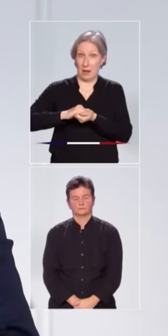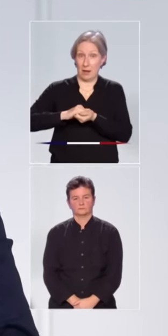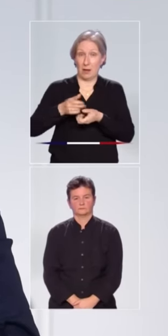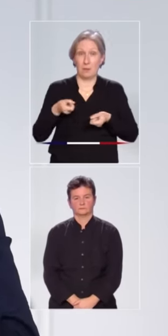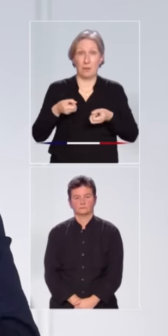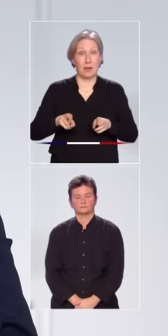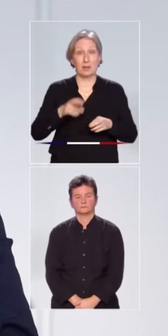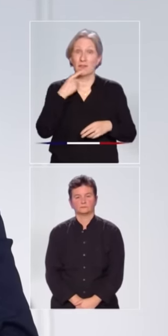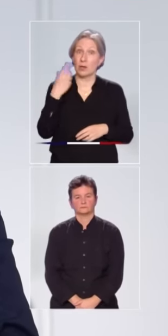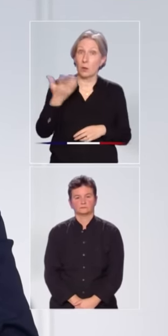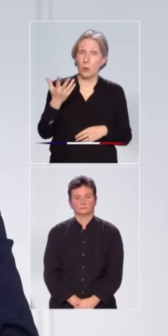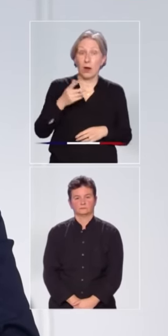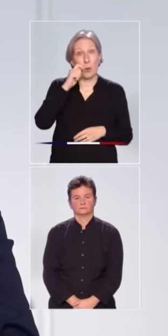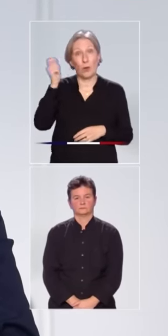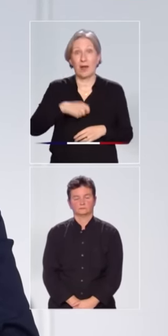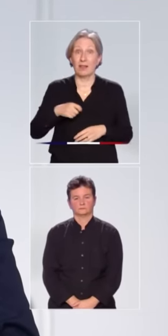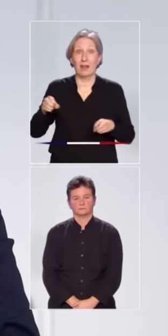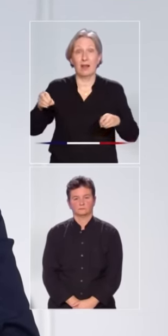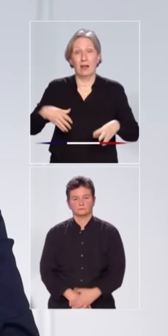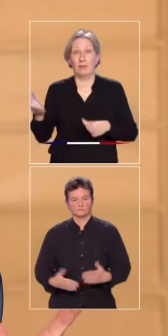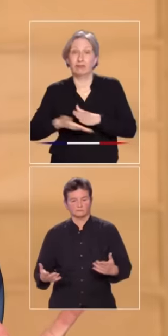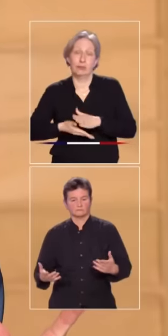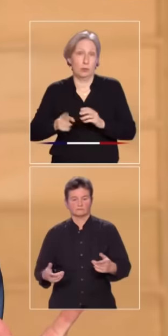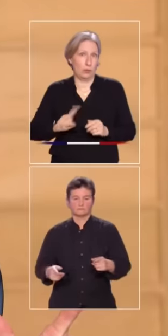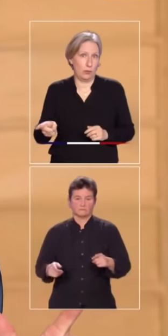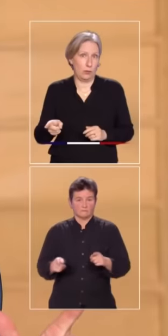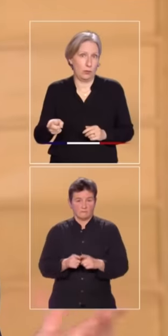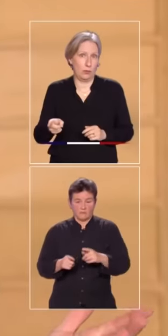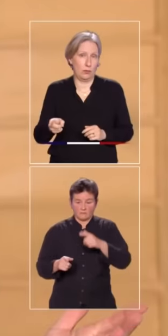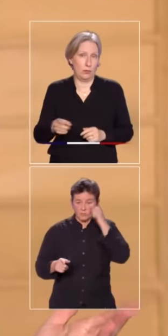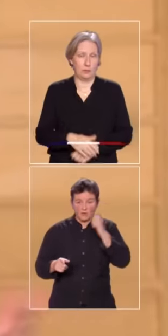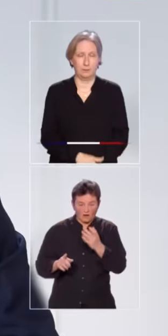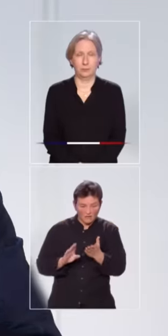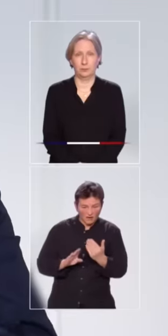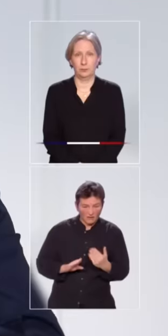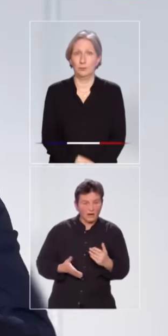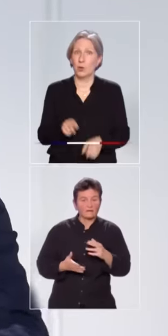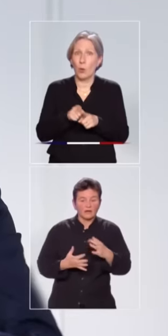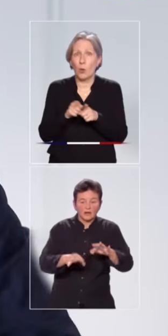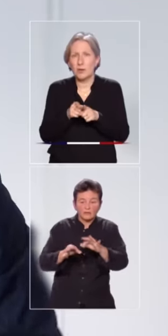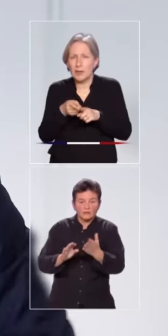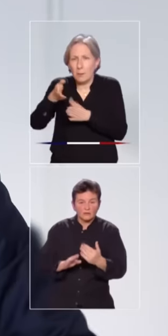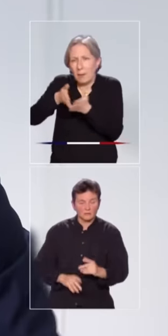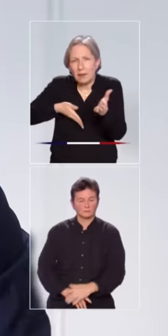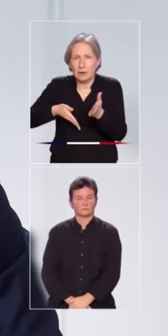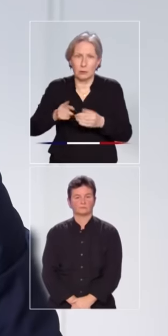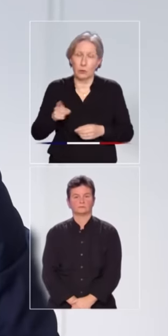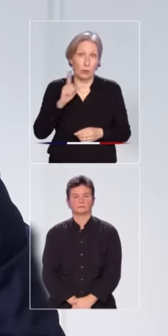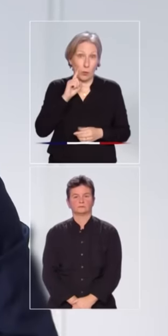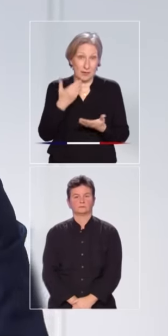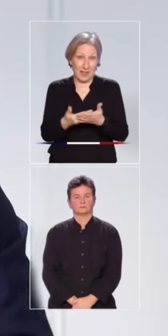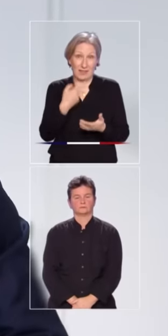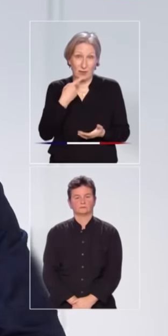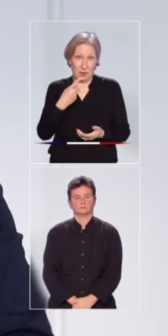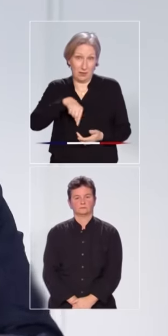la capitulation de l'Ukraine. Ni l'amputation de l'Ukraine. Parce que tout ça... c'est déjà choisir que nous sommes faibles.